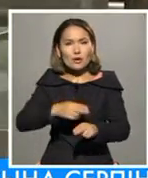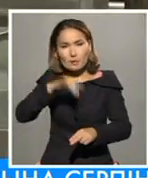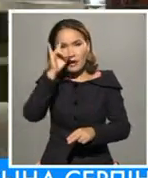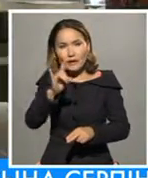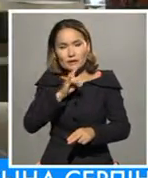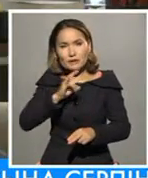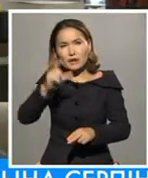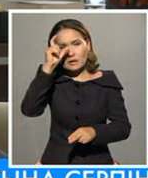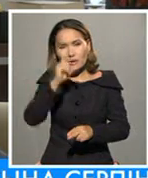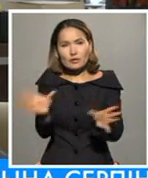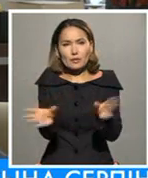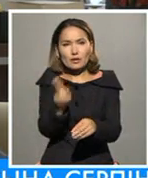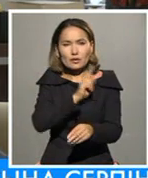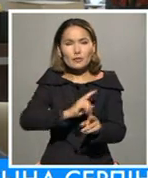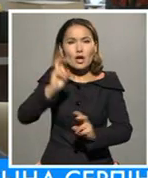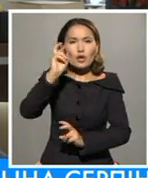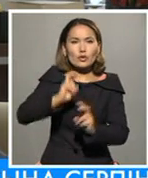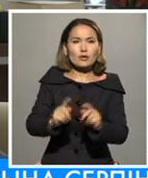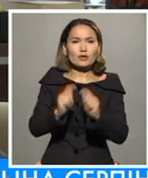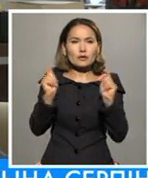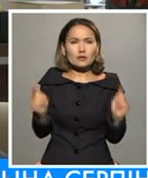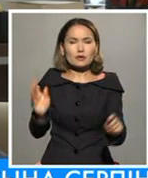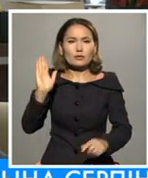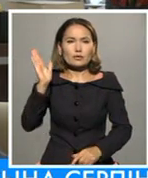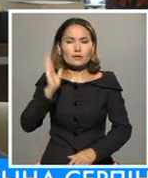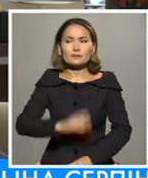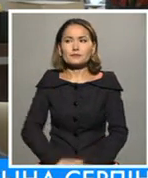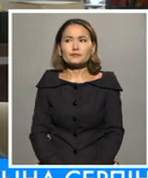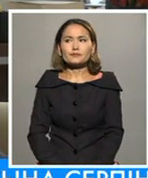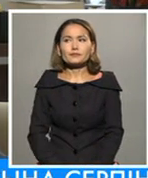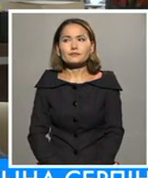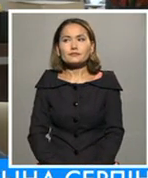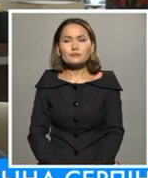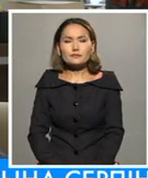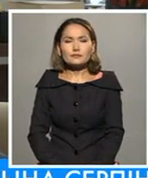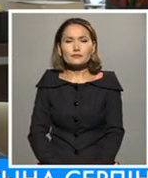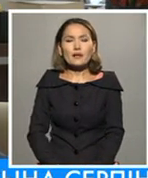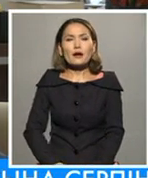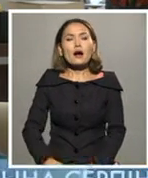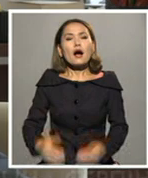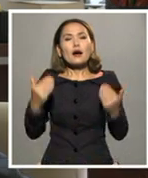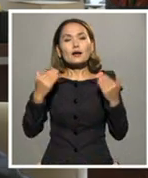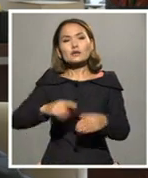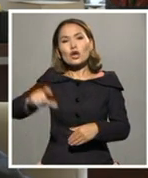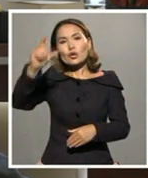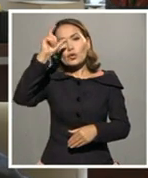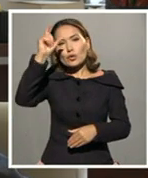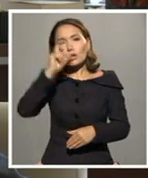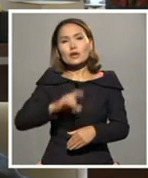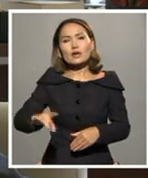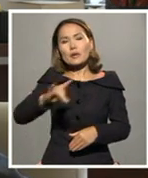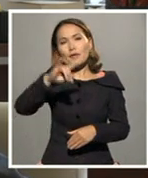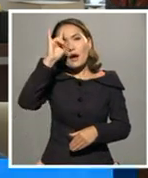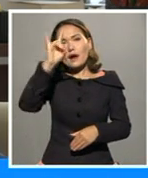мамандар. Қазақстандағы түрік мүтешебістеріне бақтығымызда ауырлықты олырақ нәрделер? Қазір қарап отырсақ, Түркия көбінесе Қазақстанның